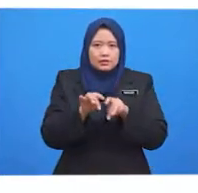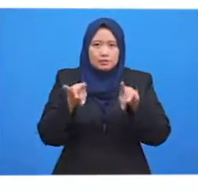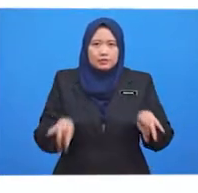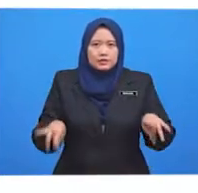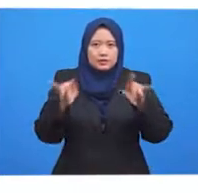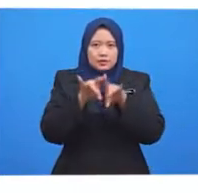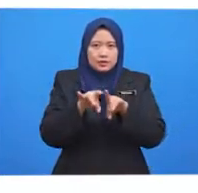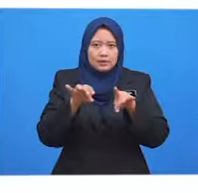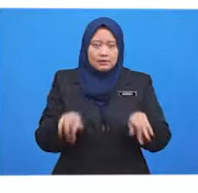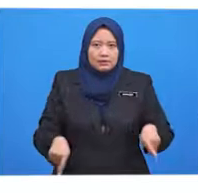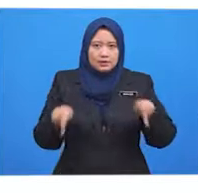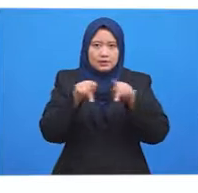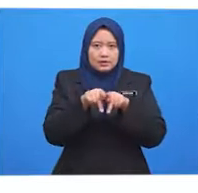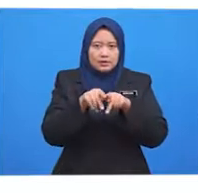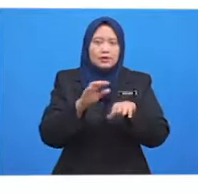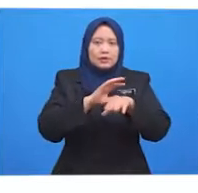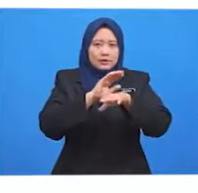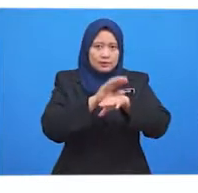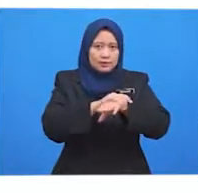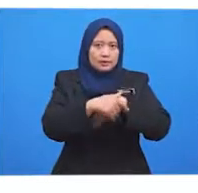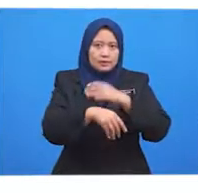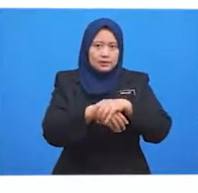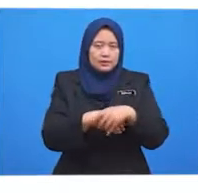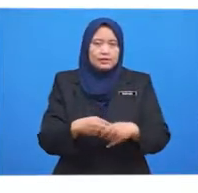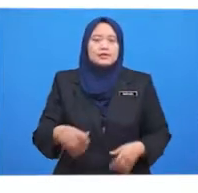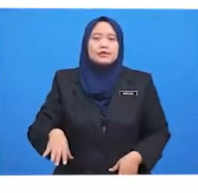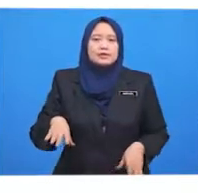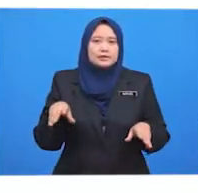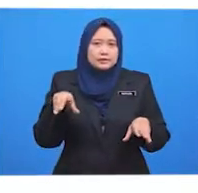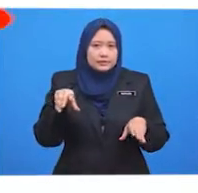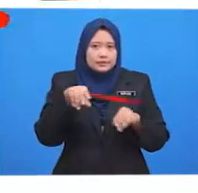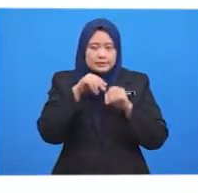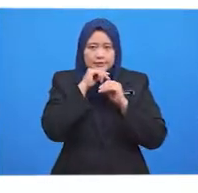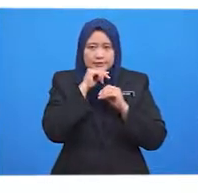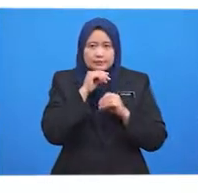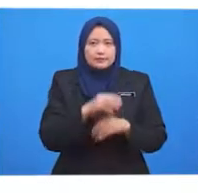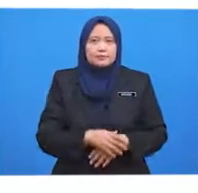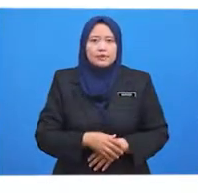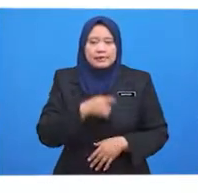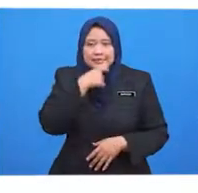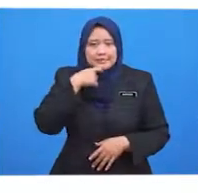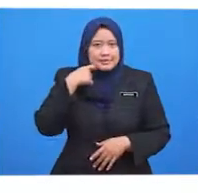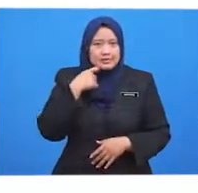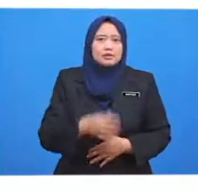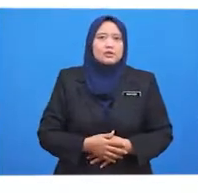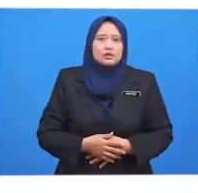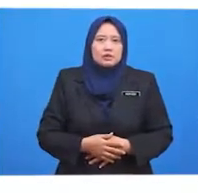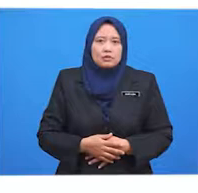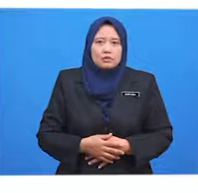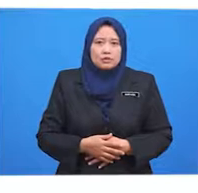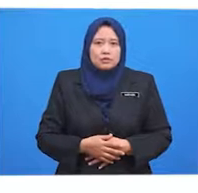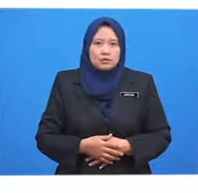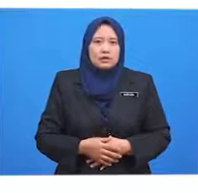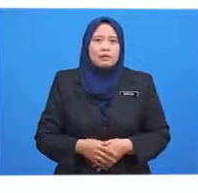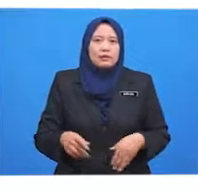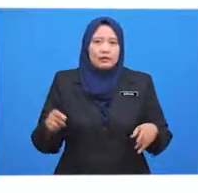Kurangkan laras ke sifar sebelum tutup suis. 13. Pasang siap aksesori mesin sebelum guna.